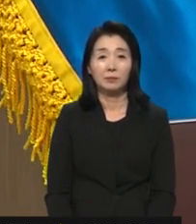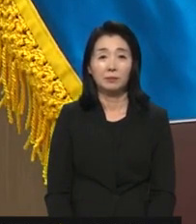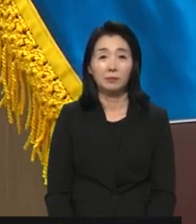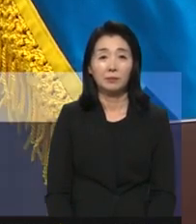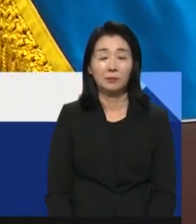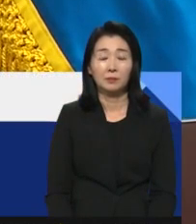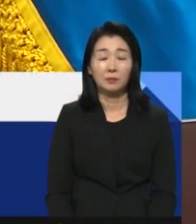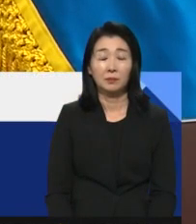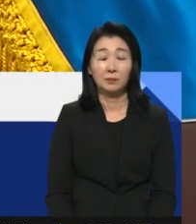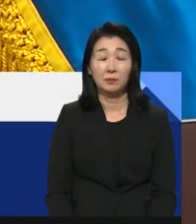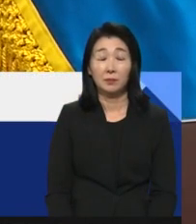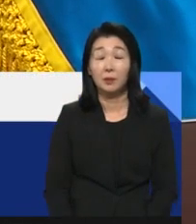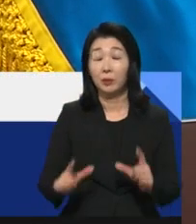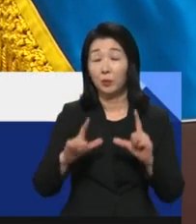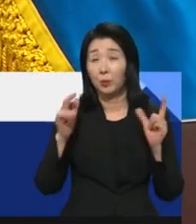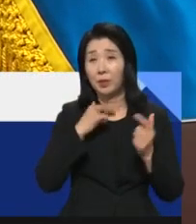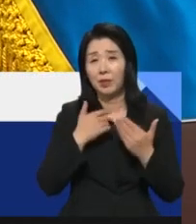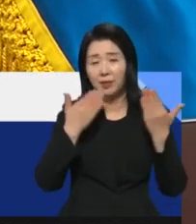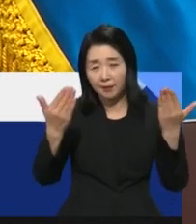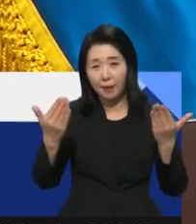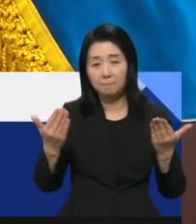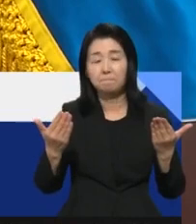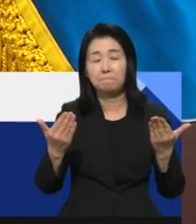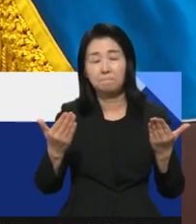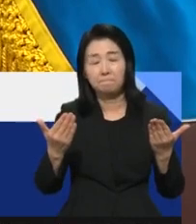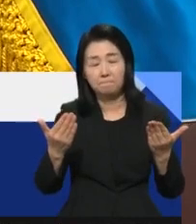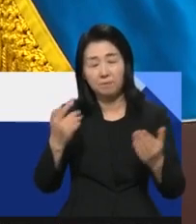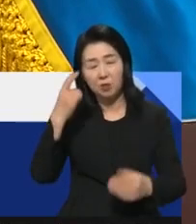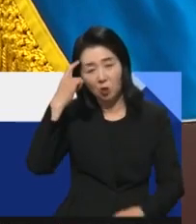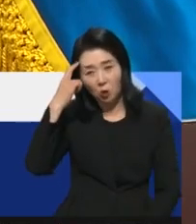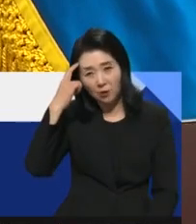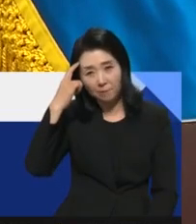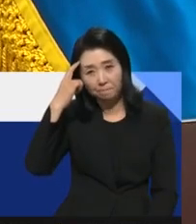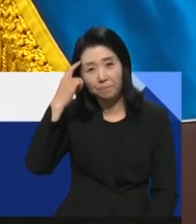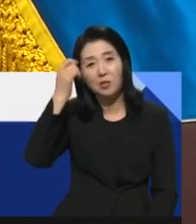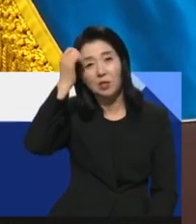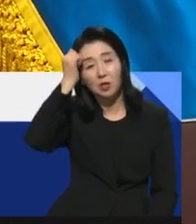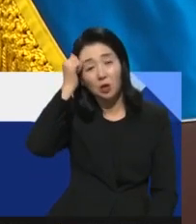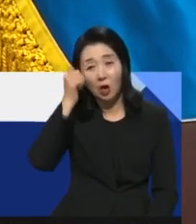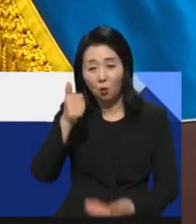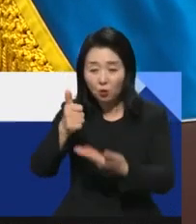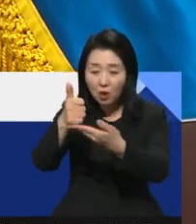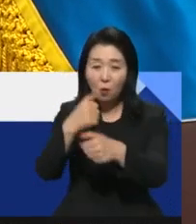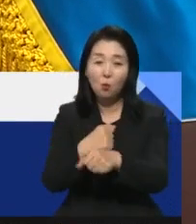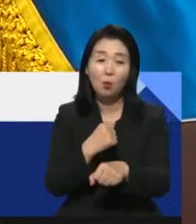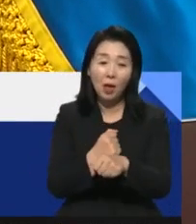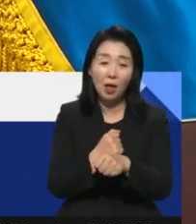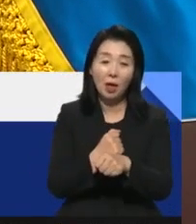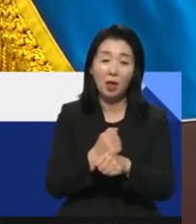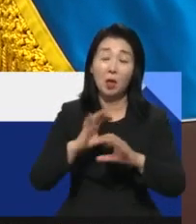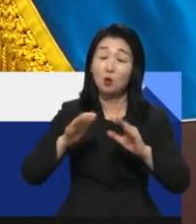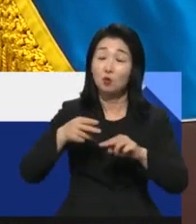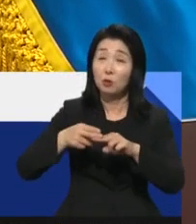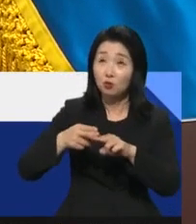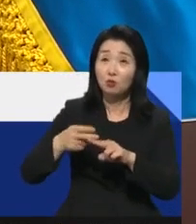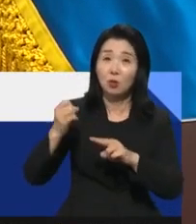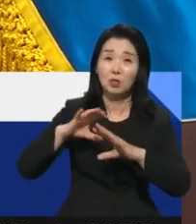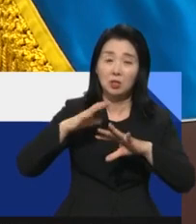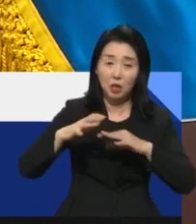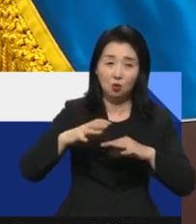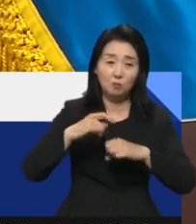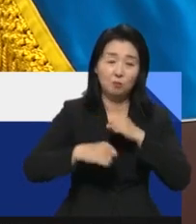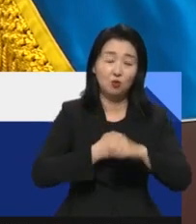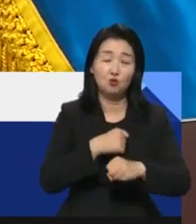영웅들의 희생과 헌신을 기억하고 예우하는 것은 국민 주권주의와 자유민주주의를 담고 있는